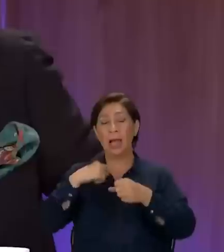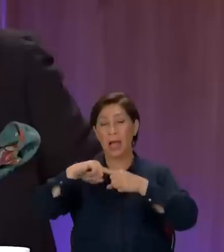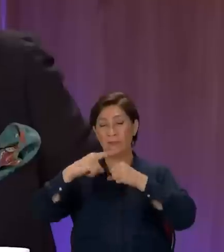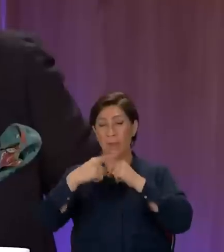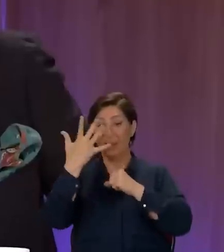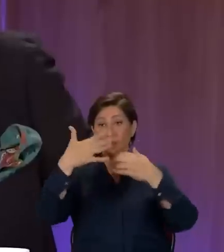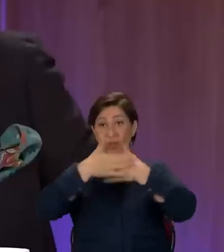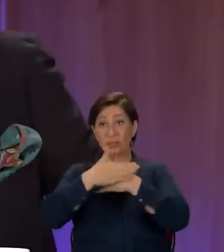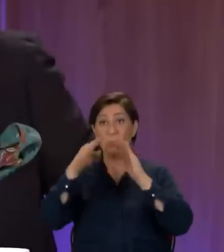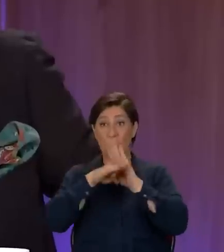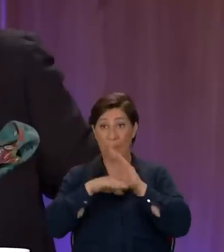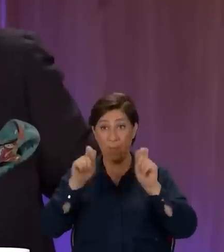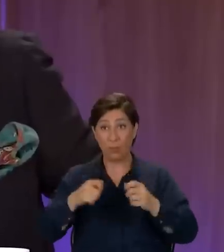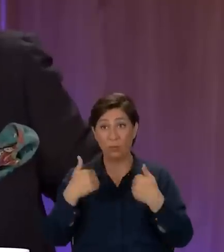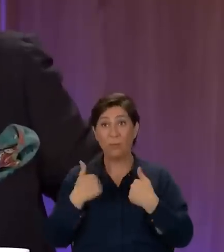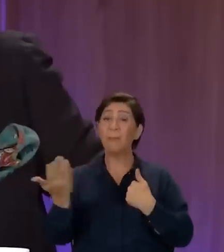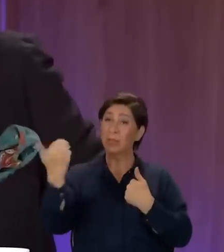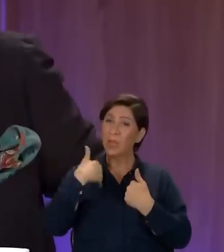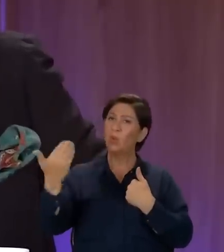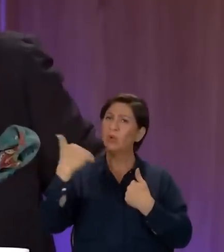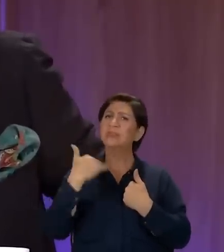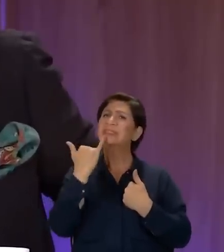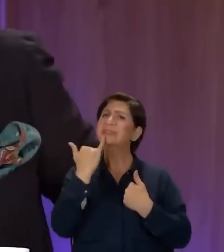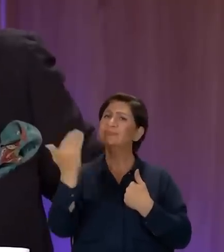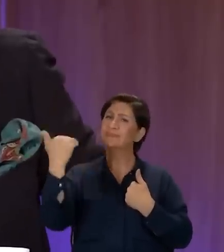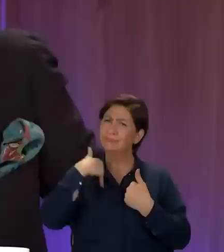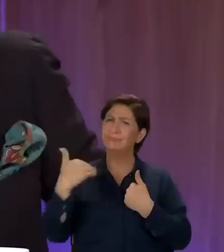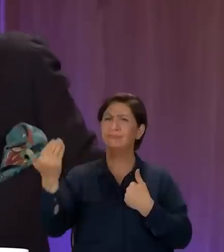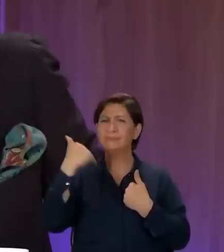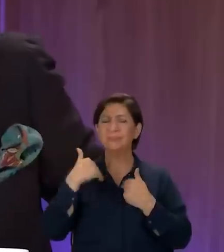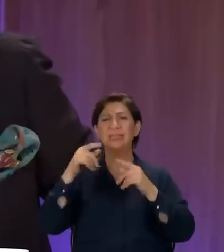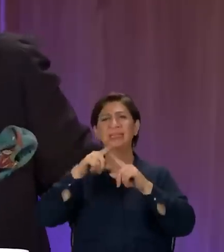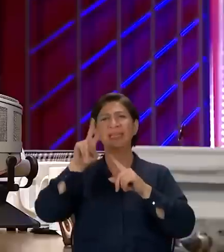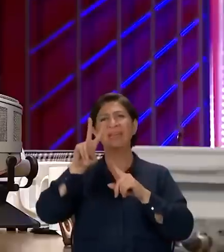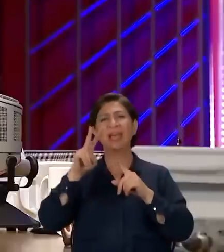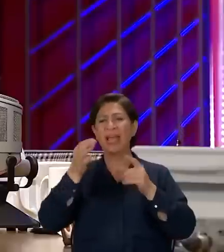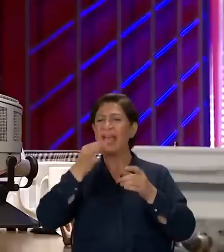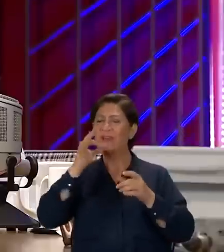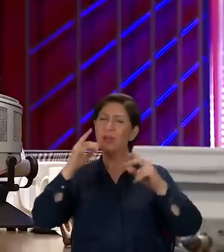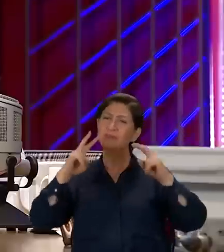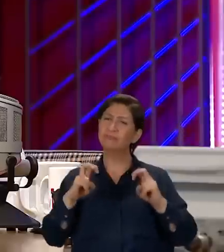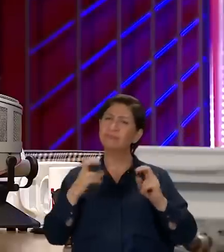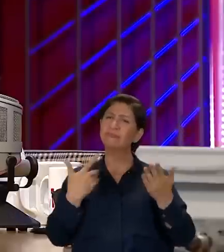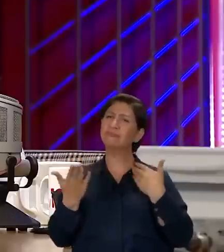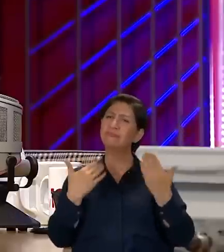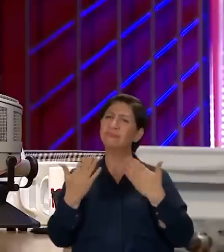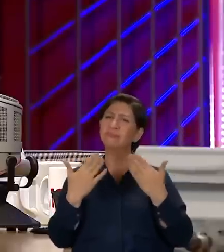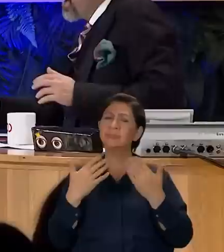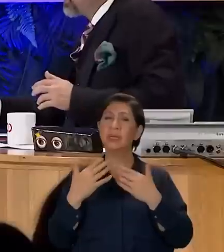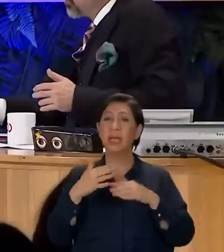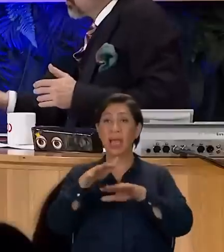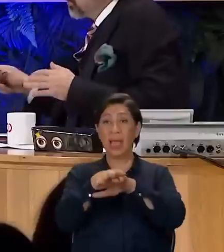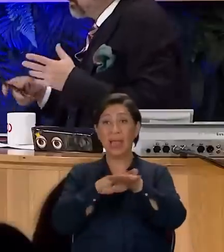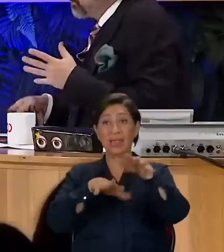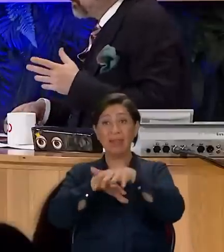5 gece program yapıyordum ve bana geliyordu sürekli ziyarete. Beraber işte televizyonun kafeteryasında oturuyorduk.